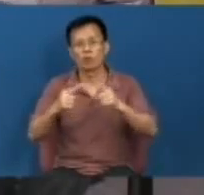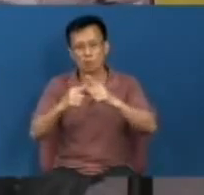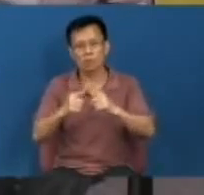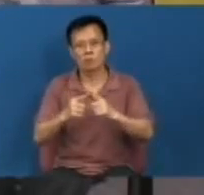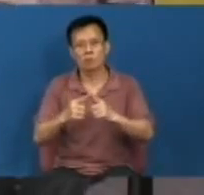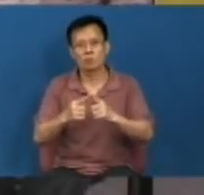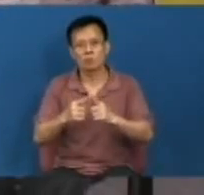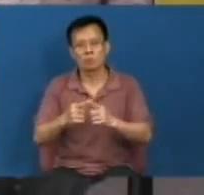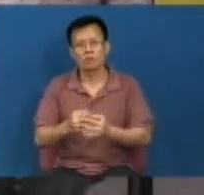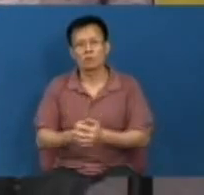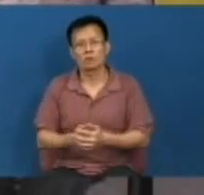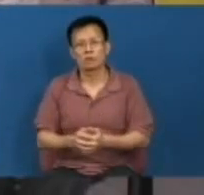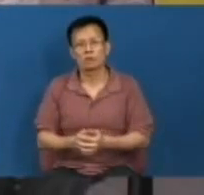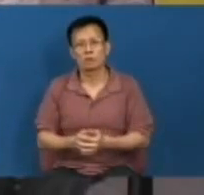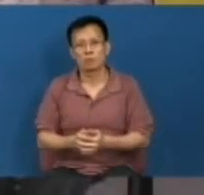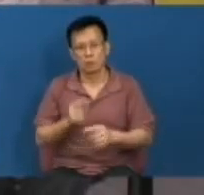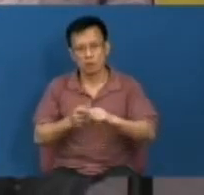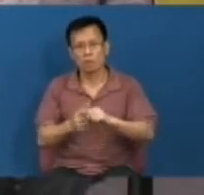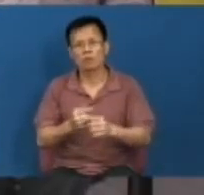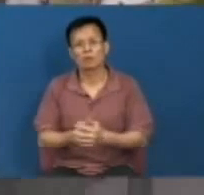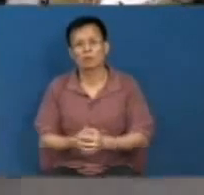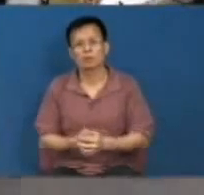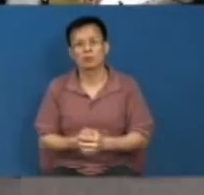真係㗎，唯有咁樣係嘛？ 冇錯 啊！